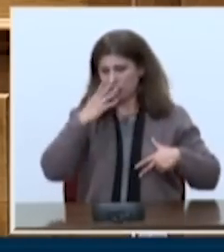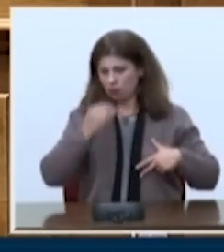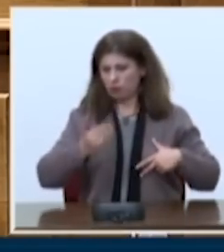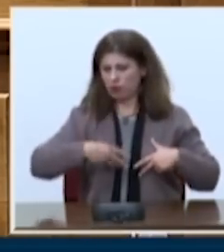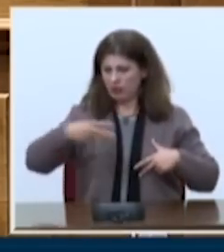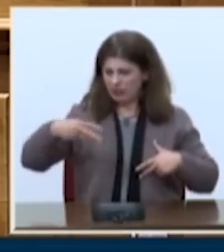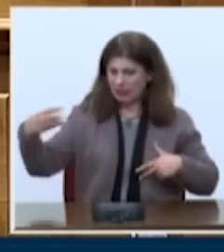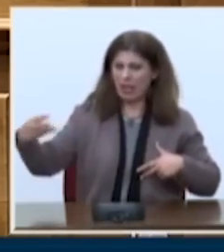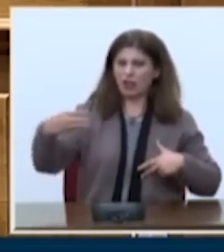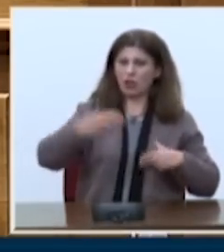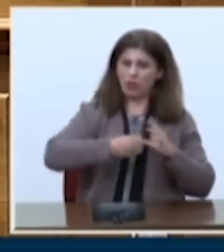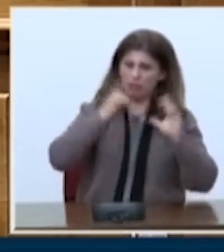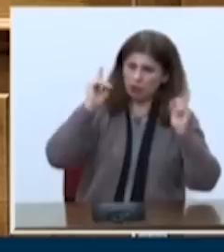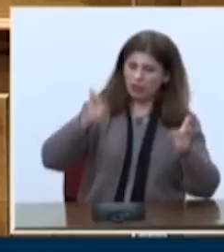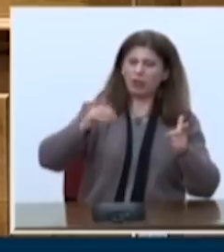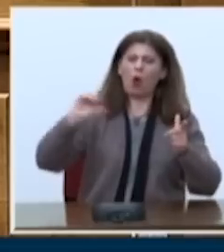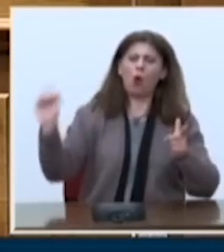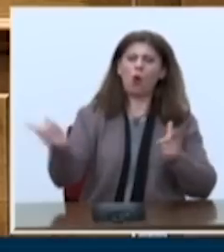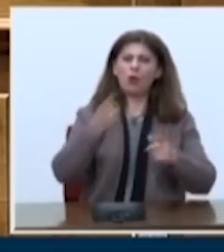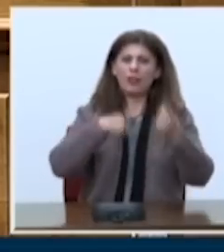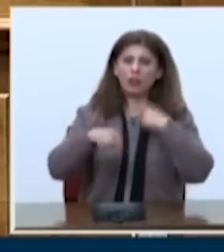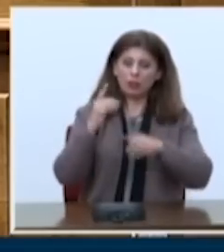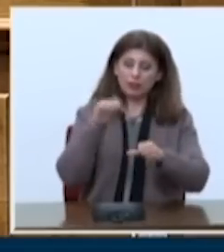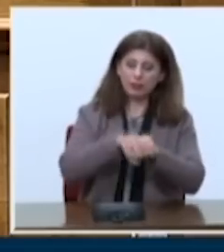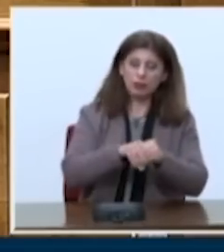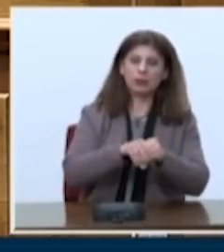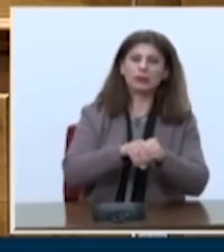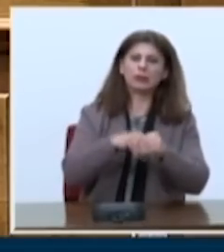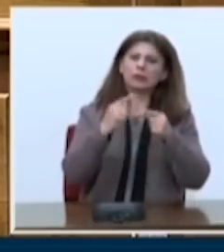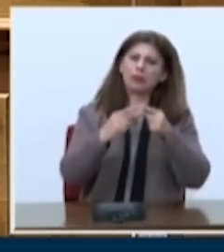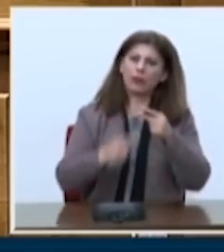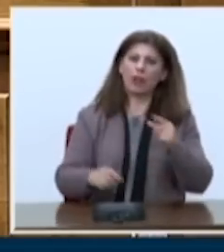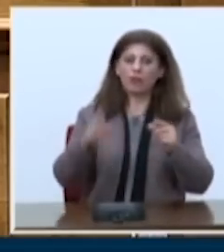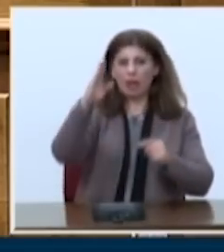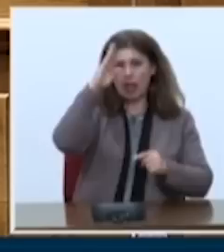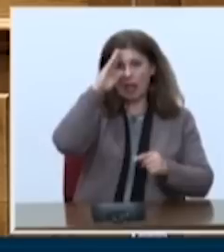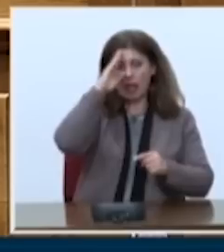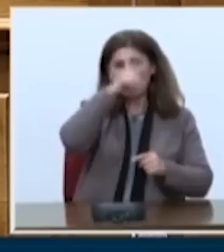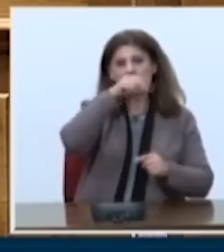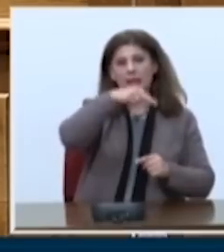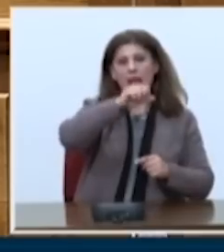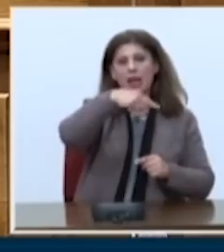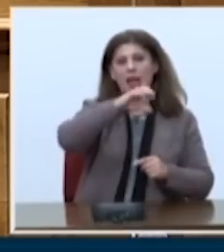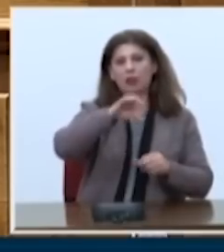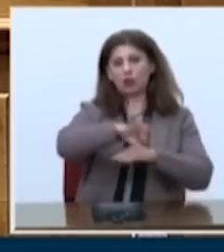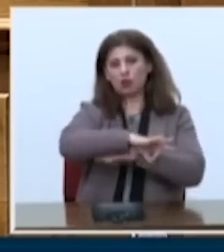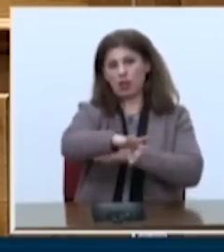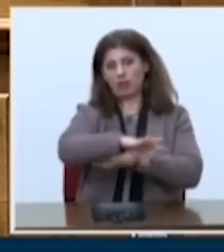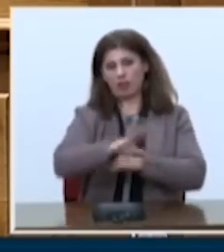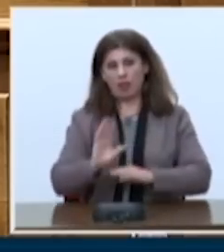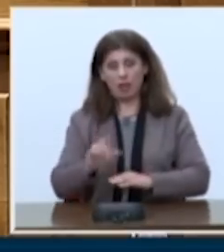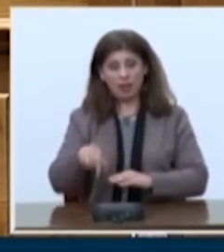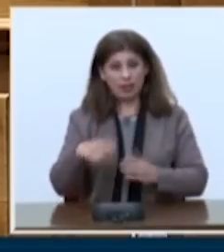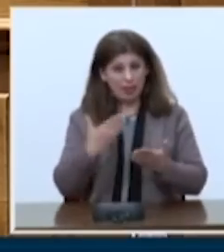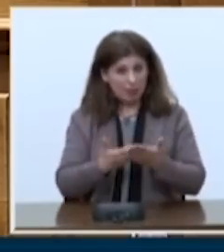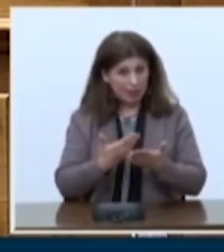σιριζέικων, για να δικαιολογήσουν τη συμμετοχή στα διάφορα αμερικανοατοϊκά σχέδια. Πρόκειται για